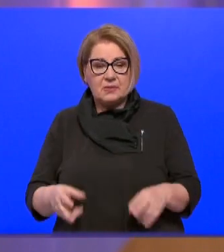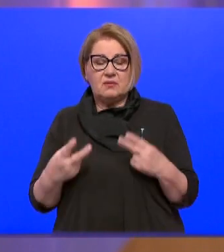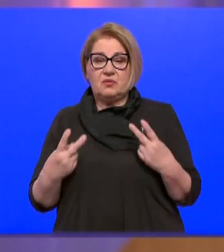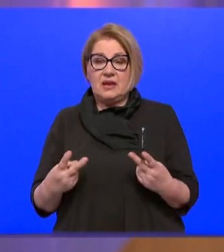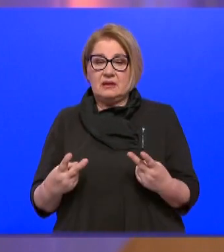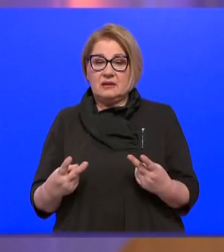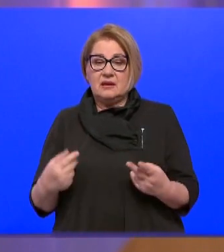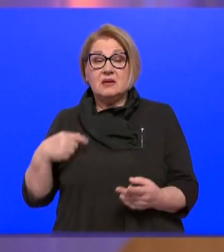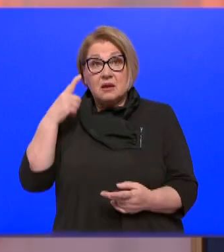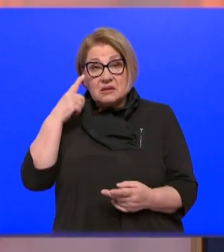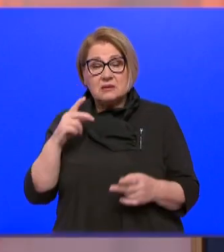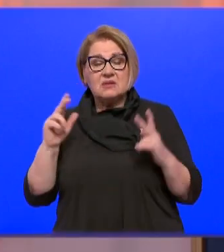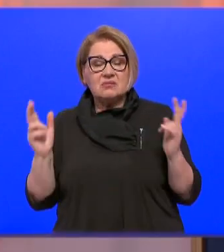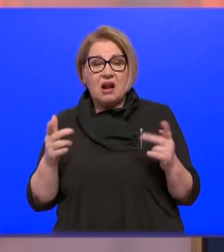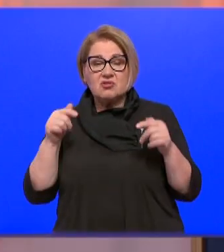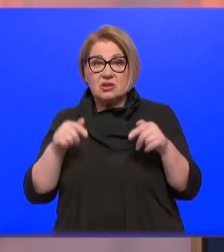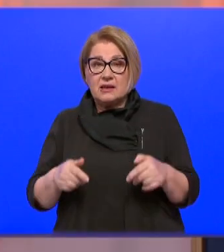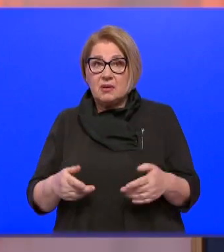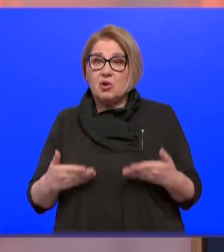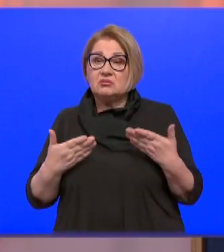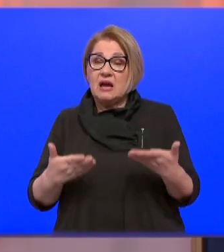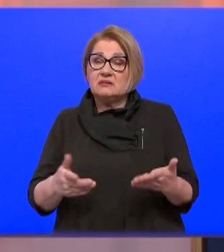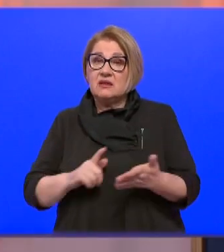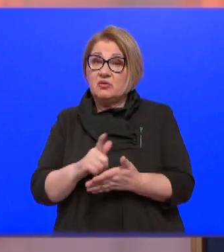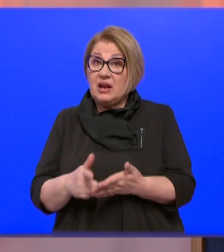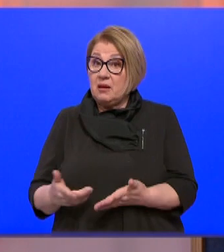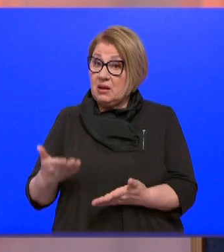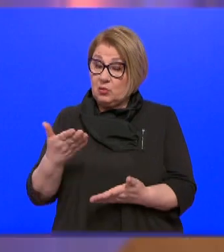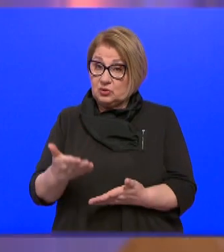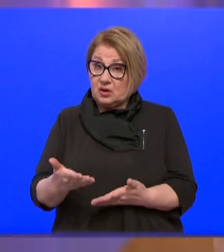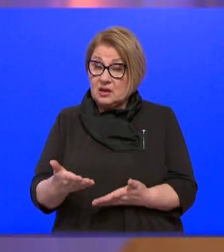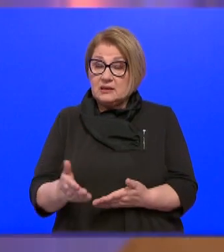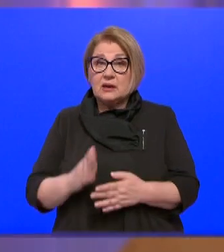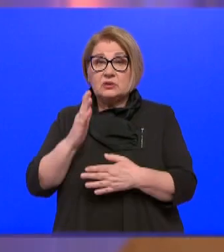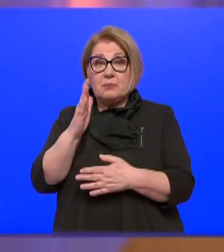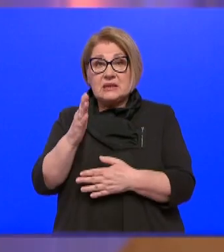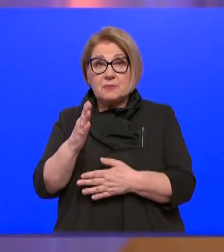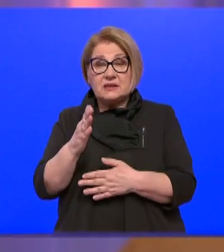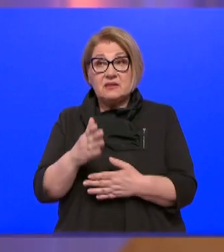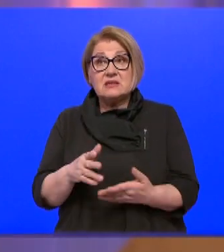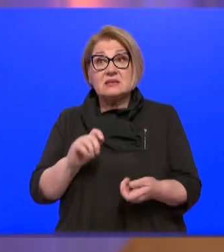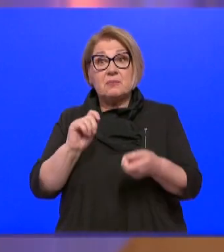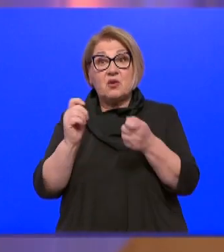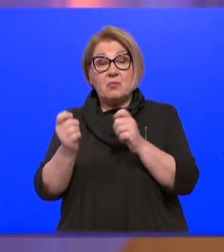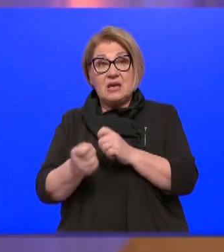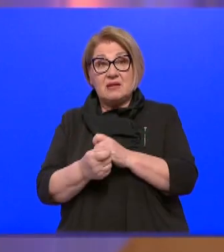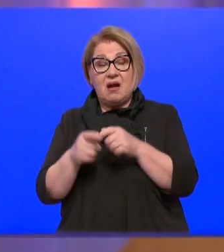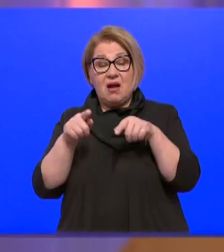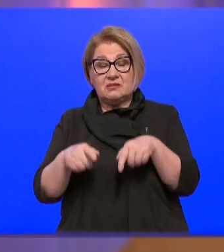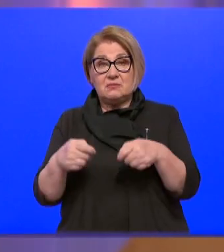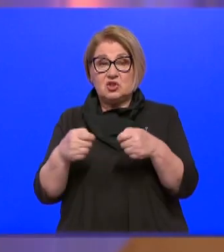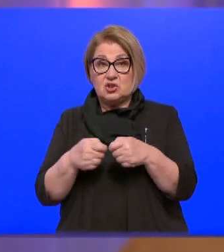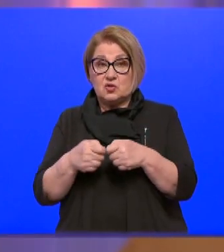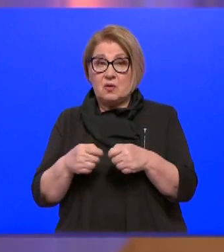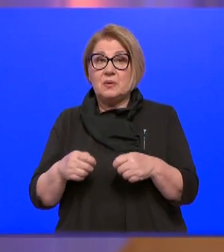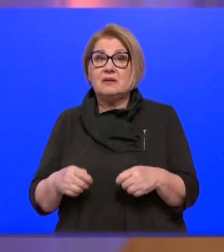smatram da to trebamo tražiti i trebamo uložiti vrijeme u to. Tako da ta perspektiva se promijeni i time će i društvo biti